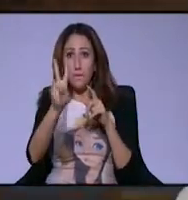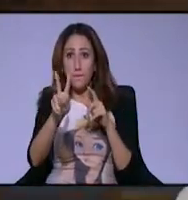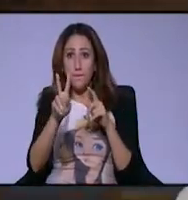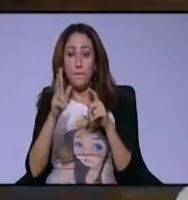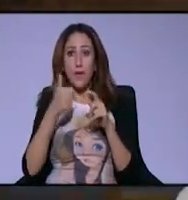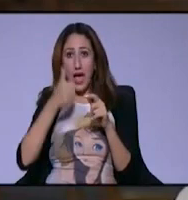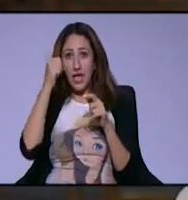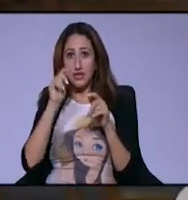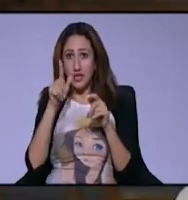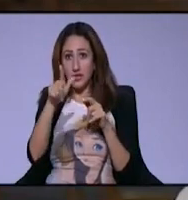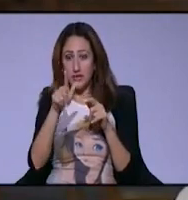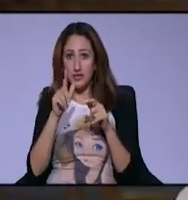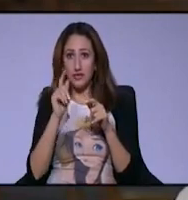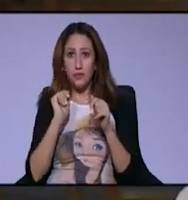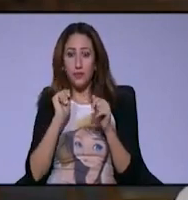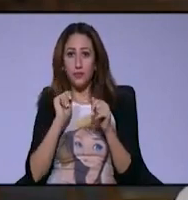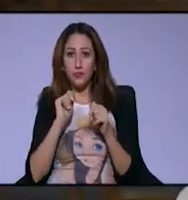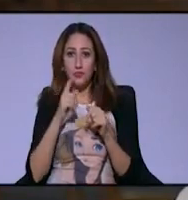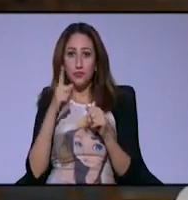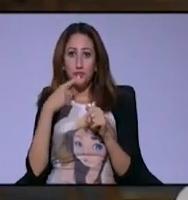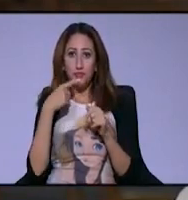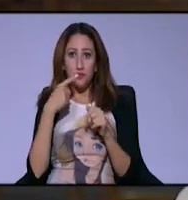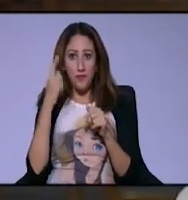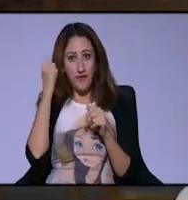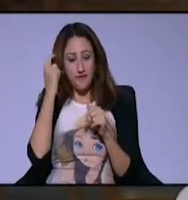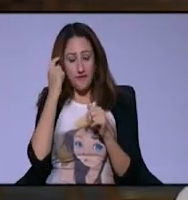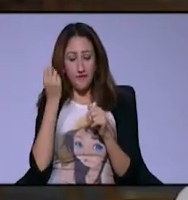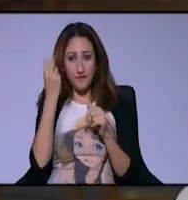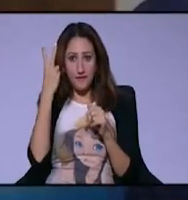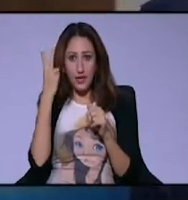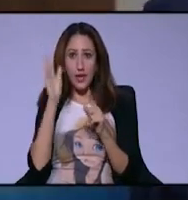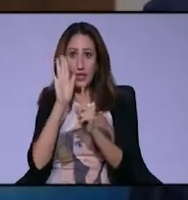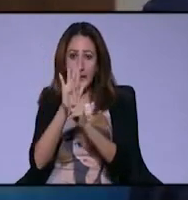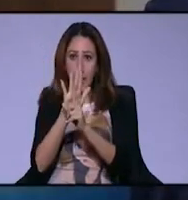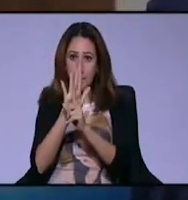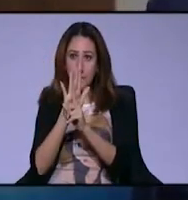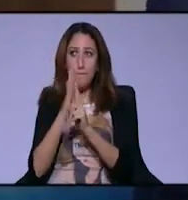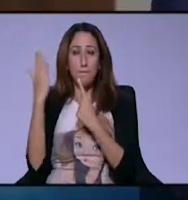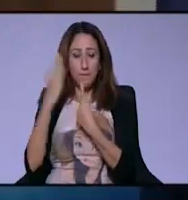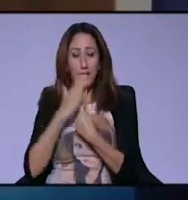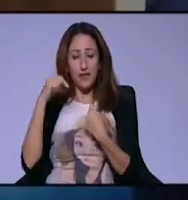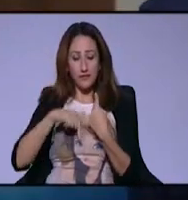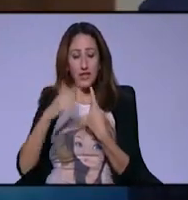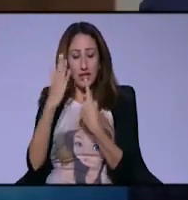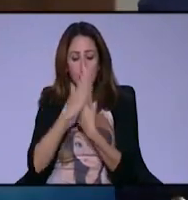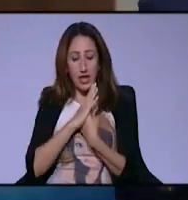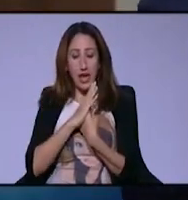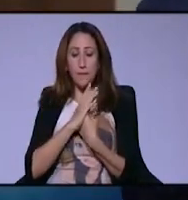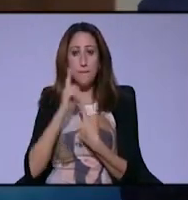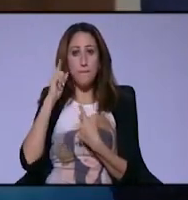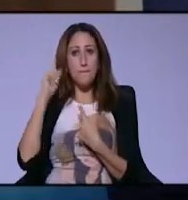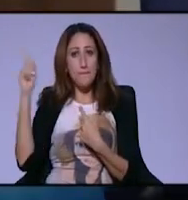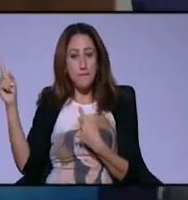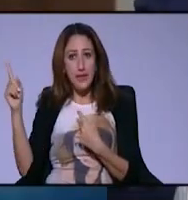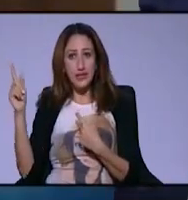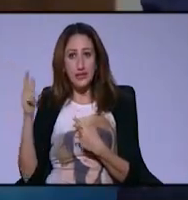كثير من أصدقاء الداعمين للفكرة بتاعتي واقفين جنبي الحقيقة، سواء كان في المدينة زي